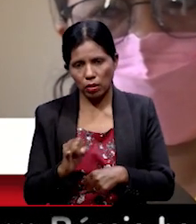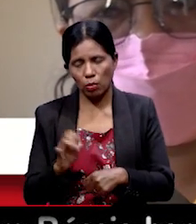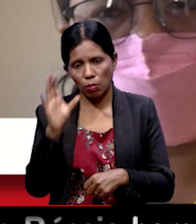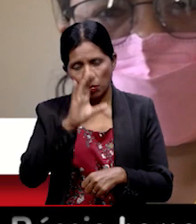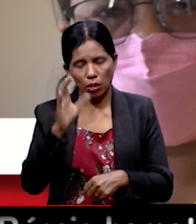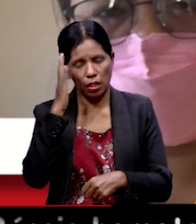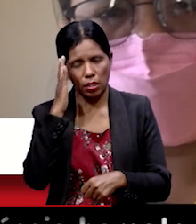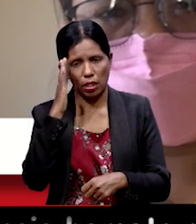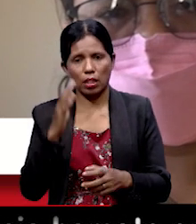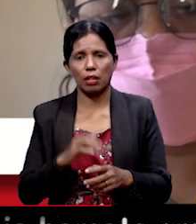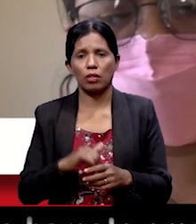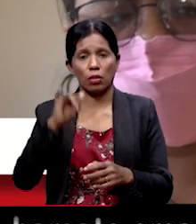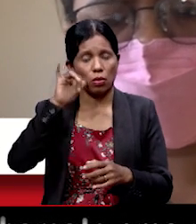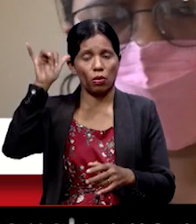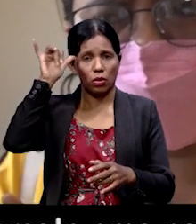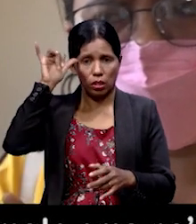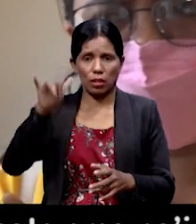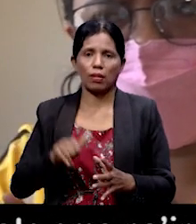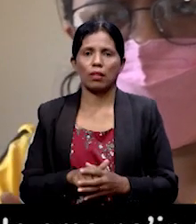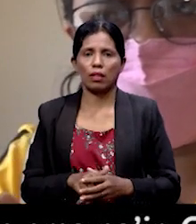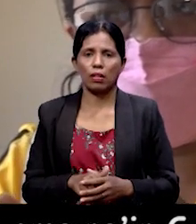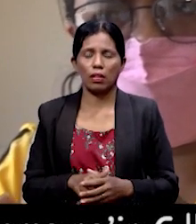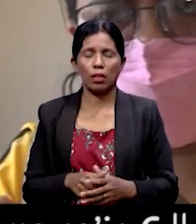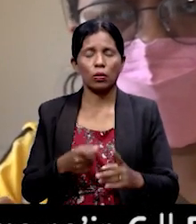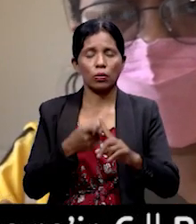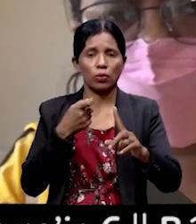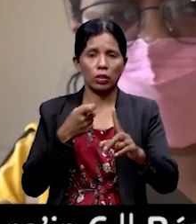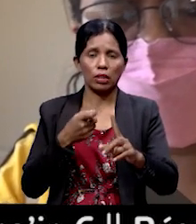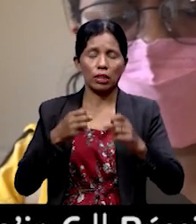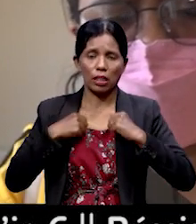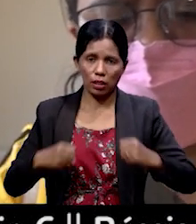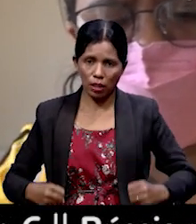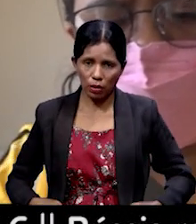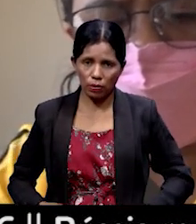horsik ita husi saudi hamutu ko